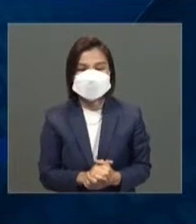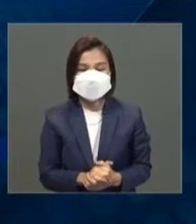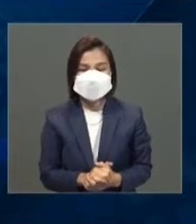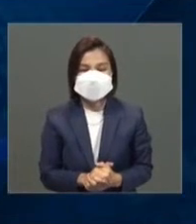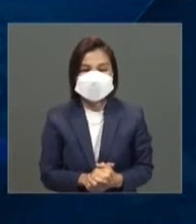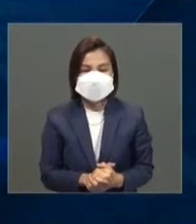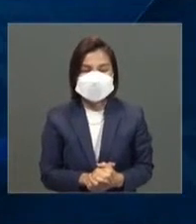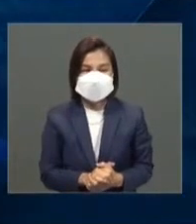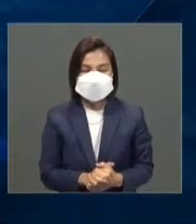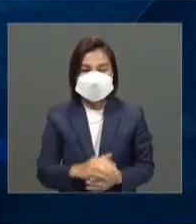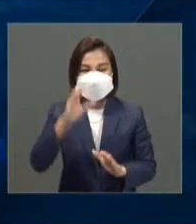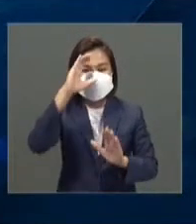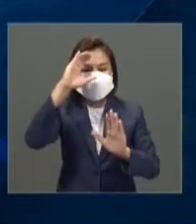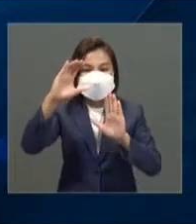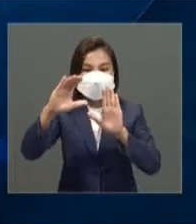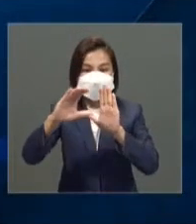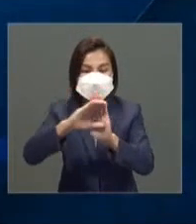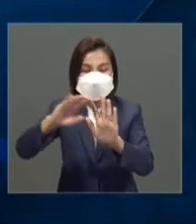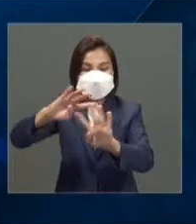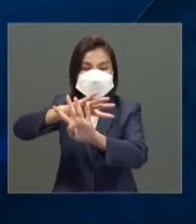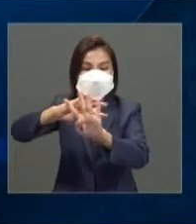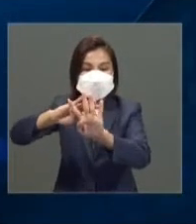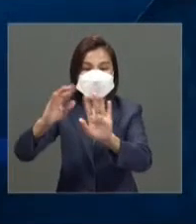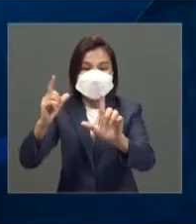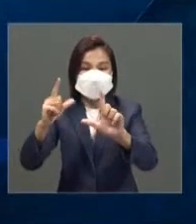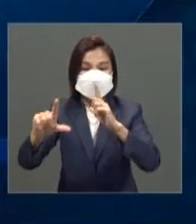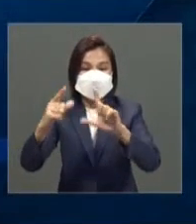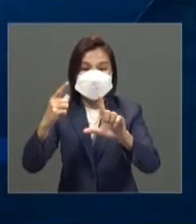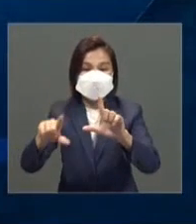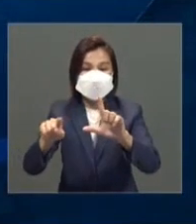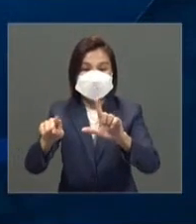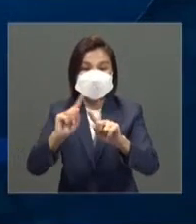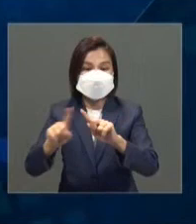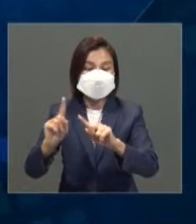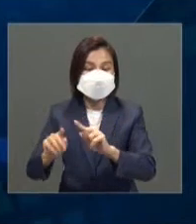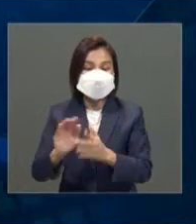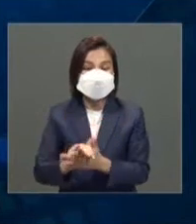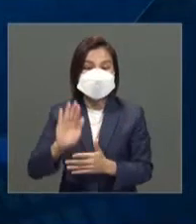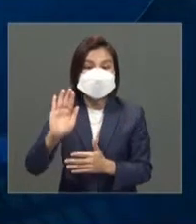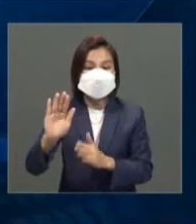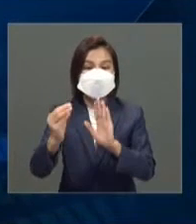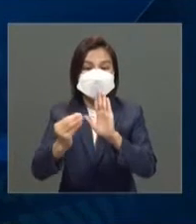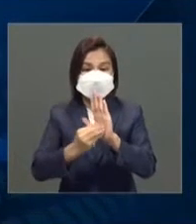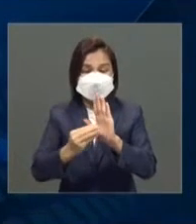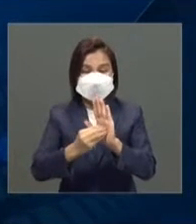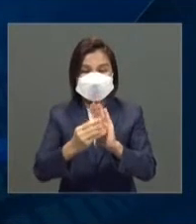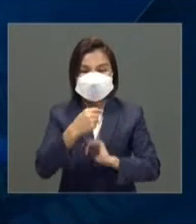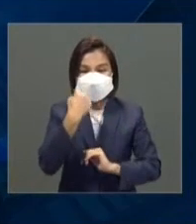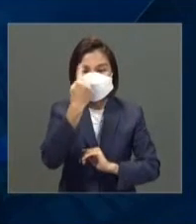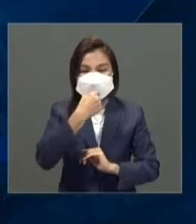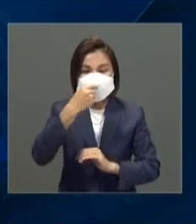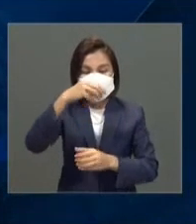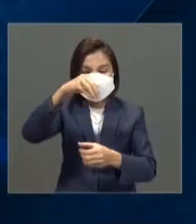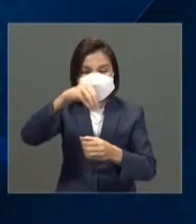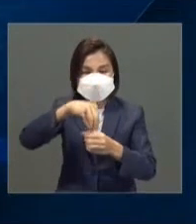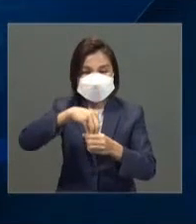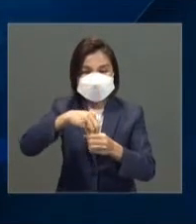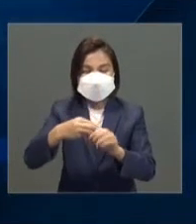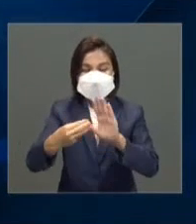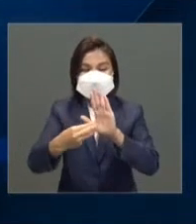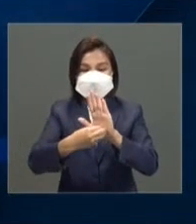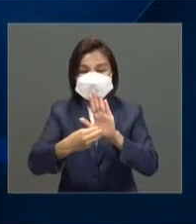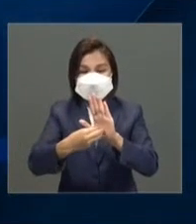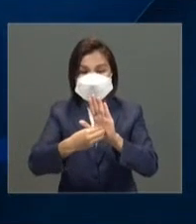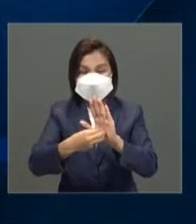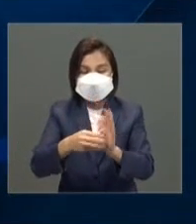ครับในภาพนี้จะมี QR code นะครับในกรณีของกรุงเทพมหานครนะครับนักเรียนที่อยู่อาศัยในกรุงเทพมหานครนะครับหรือสะดวก